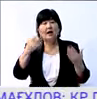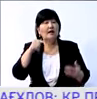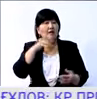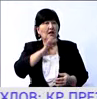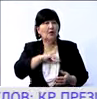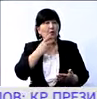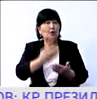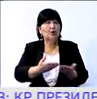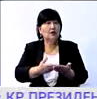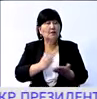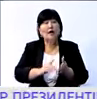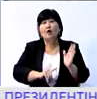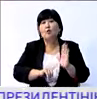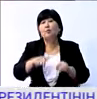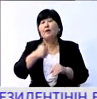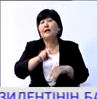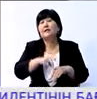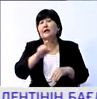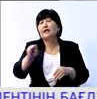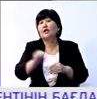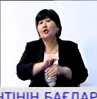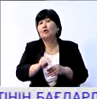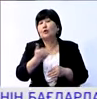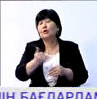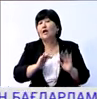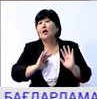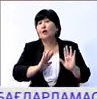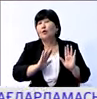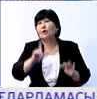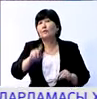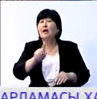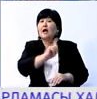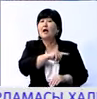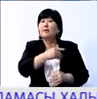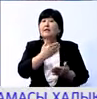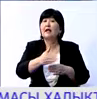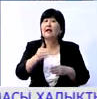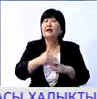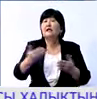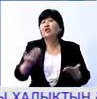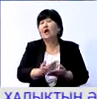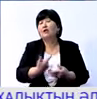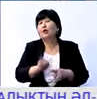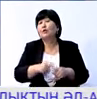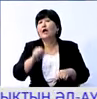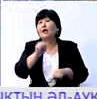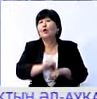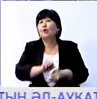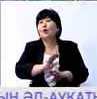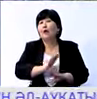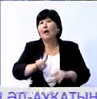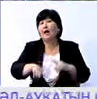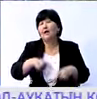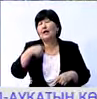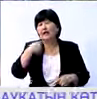тиімділігін көрсетіп келеді. Бас дәрігердің емдеу ісі жөніндегі орынбасары медицина саласындағы жаңалықтар мұнымен тоқтап қалмайтынын айтады.